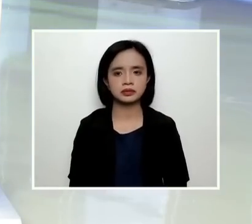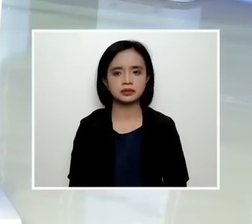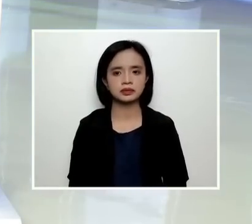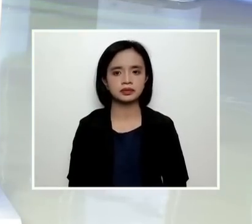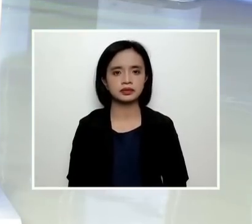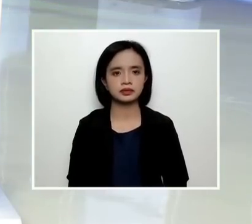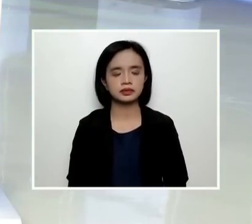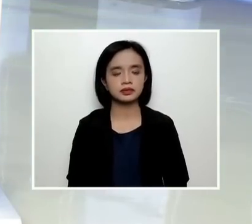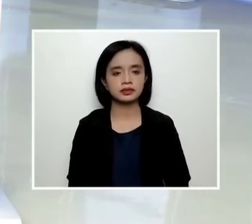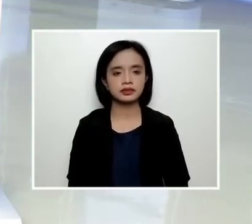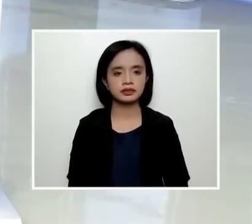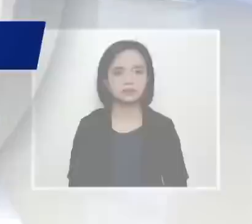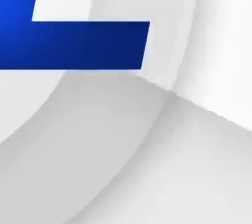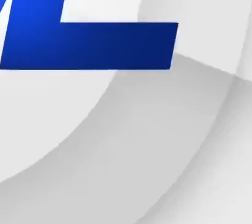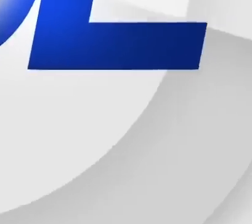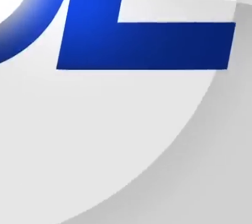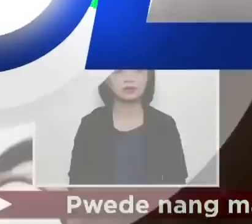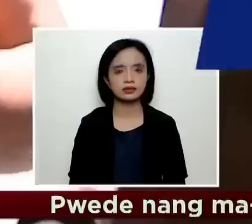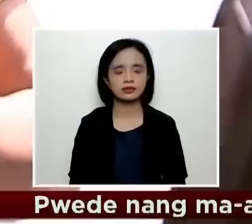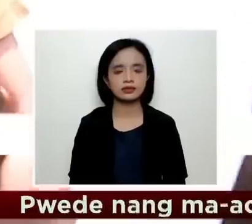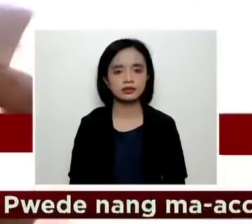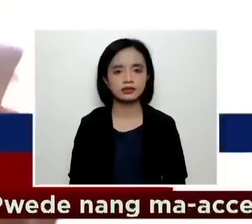Zen Hernandez.